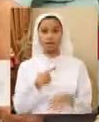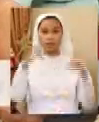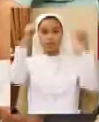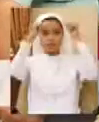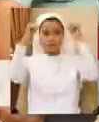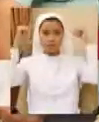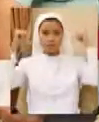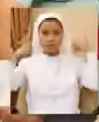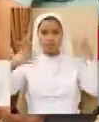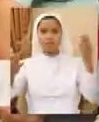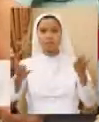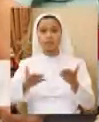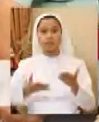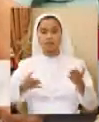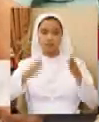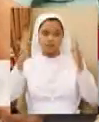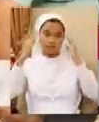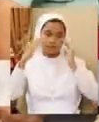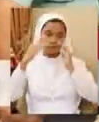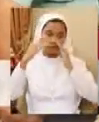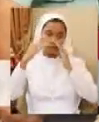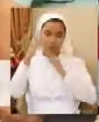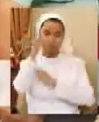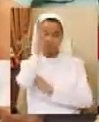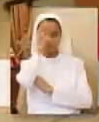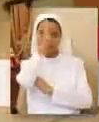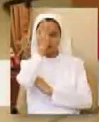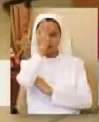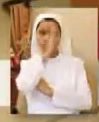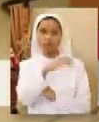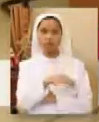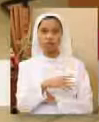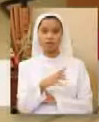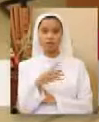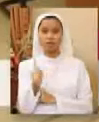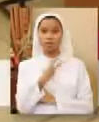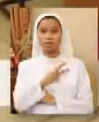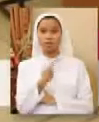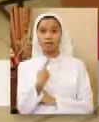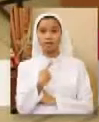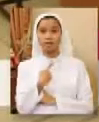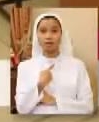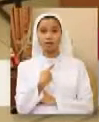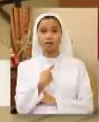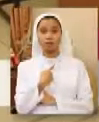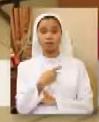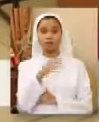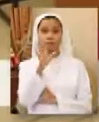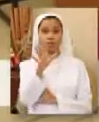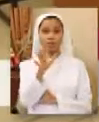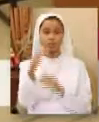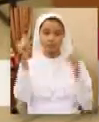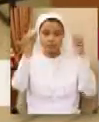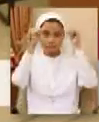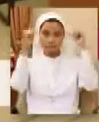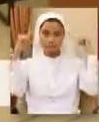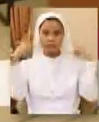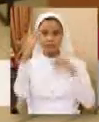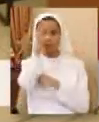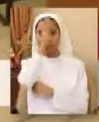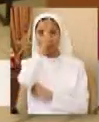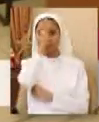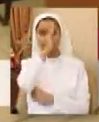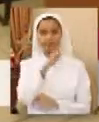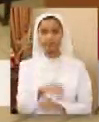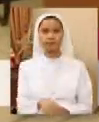Bicol, dito na rin po ang formation dito sa Naga. Actually ngayon, Bishop, meron tayong 5 Bicolano. Yeah, bagong aspirants.